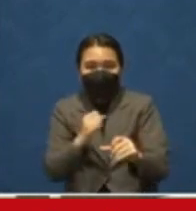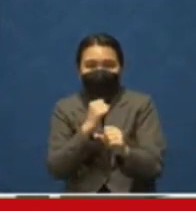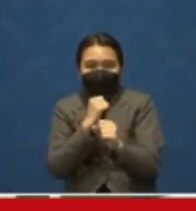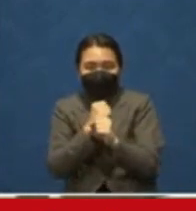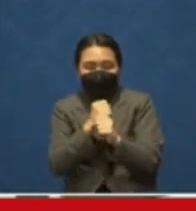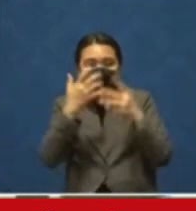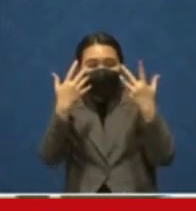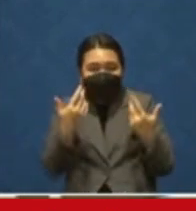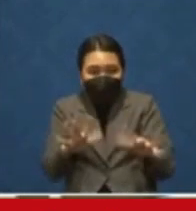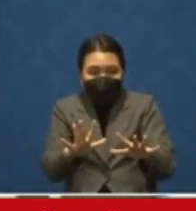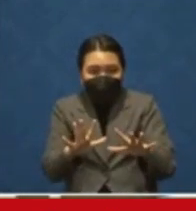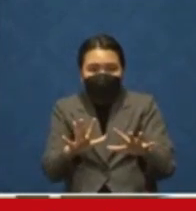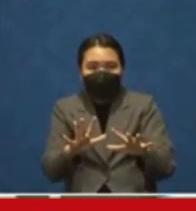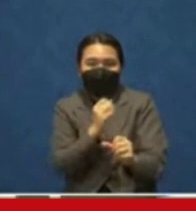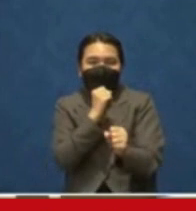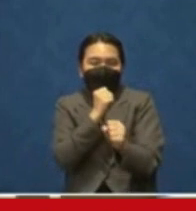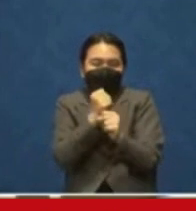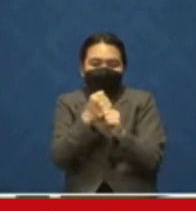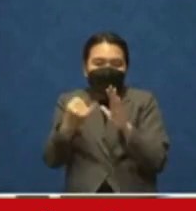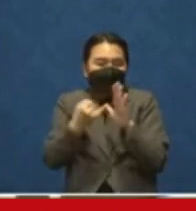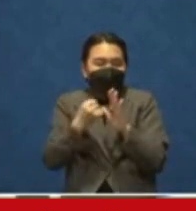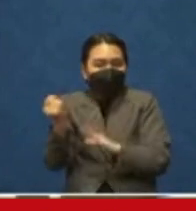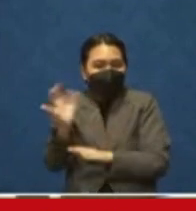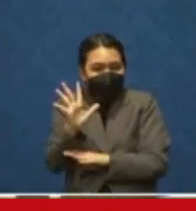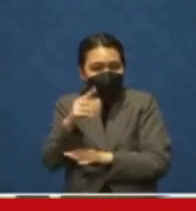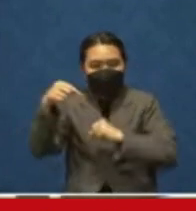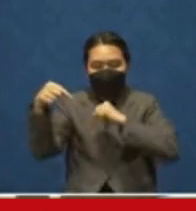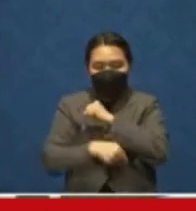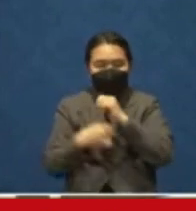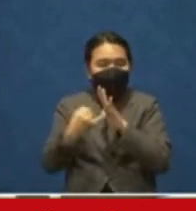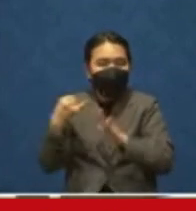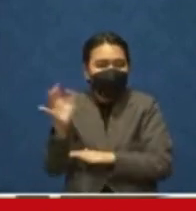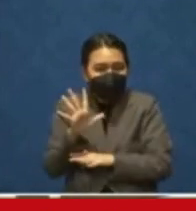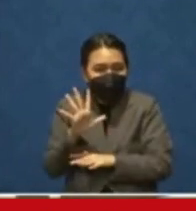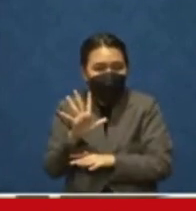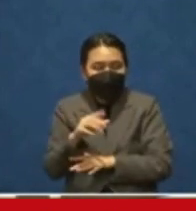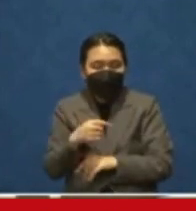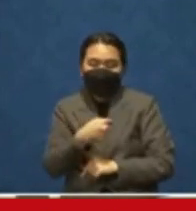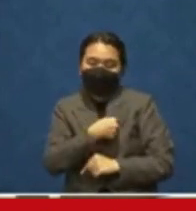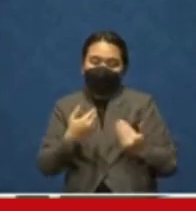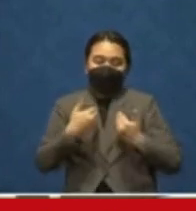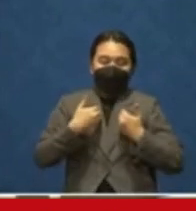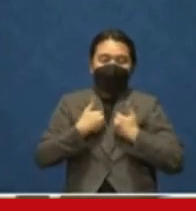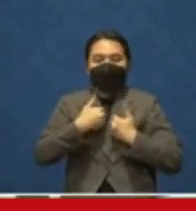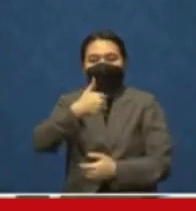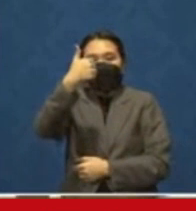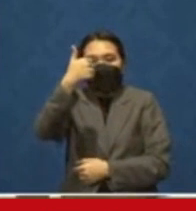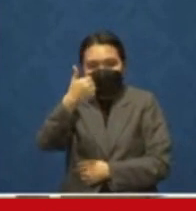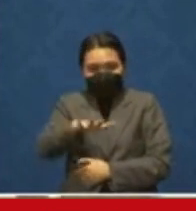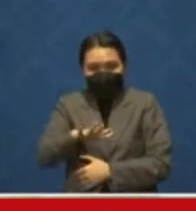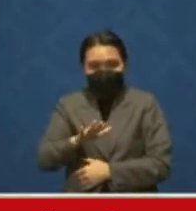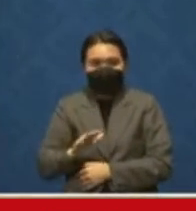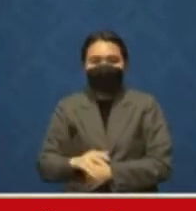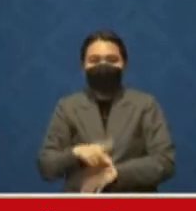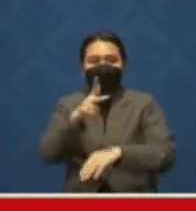ให้คนอื่นต่อไปอยู่ในรู้ว่าคุณบางเป็นรัฐบาลคุณใครเข้ามาสู่ตำแหน่งเดินมาสู่เส้นทางนี้ของ